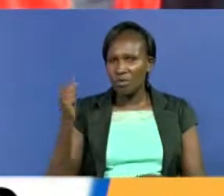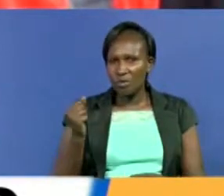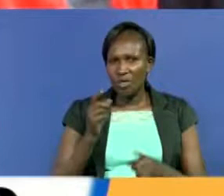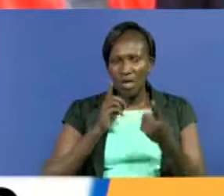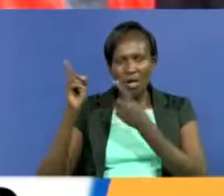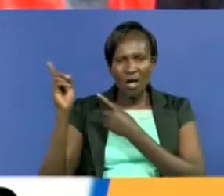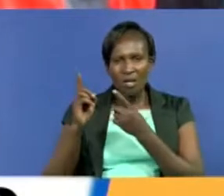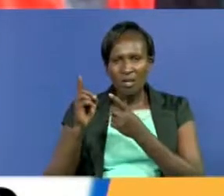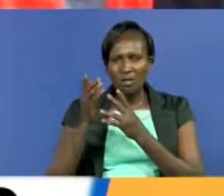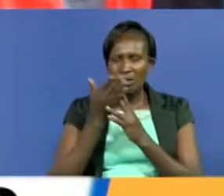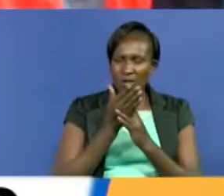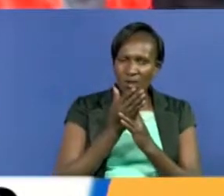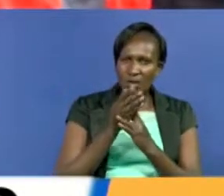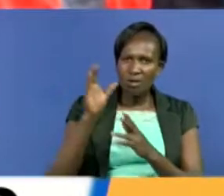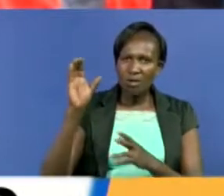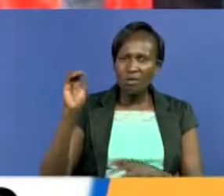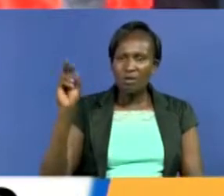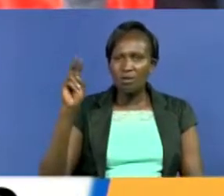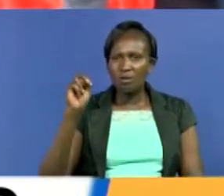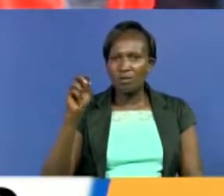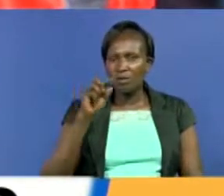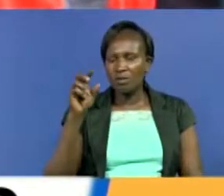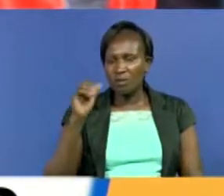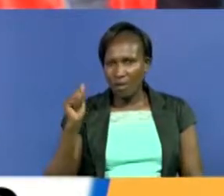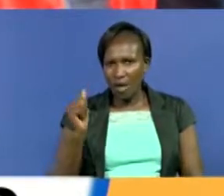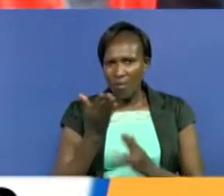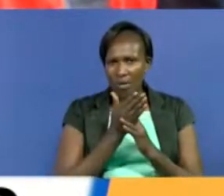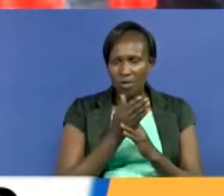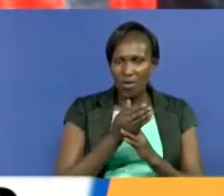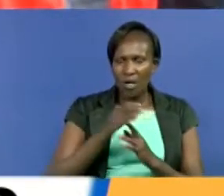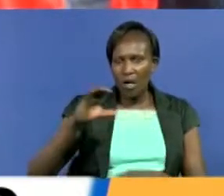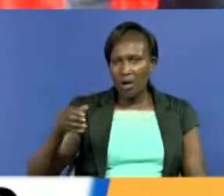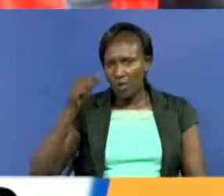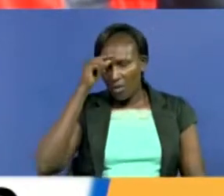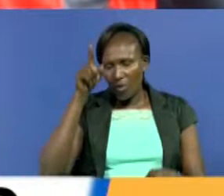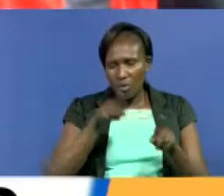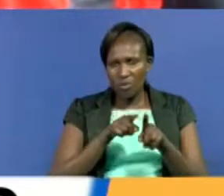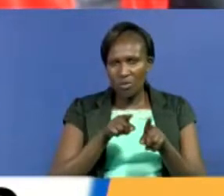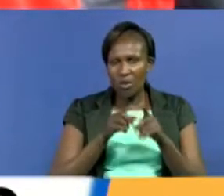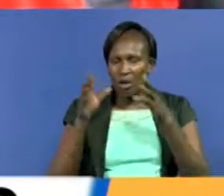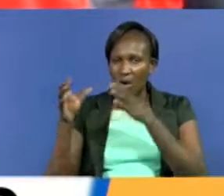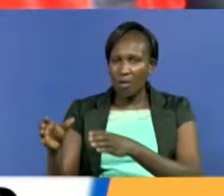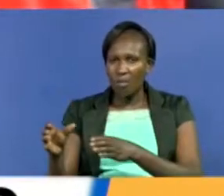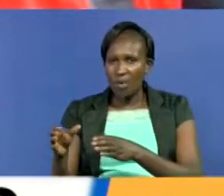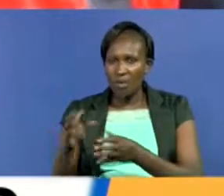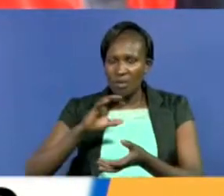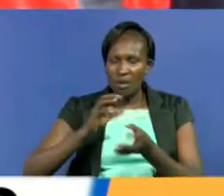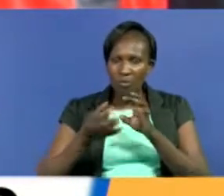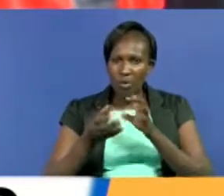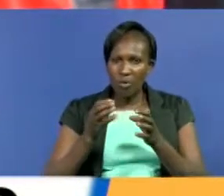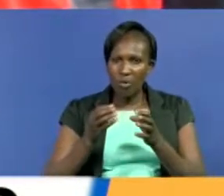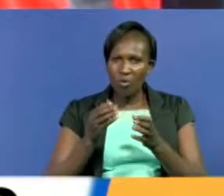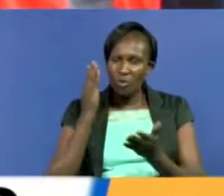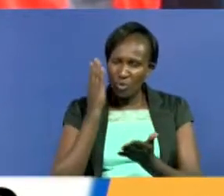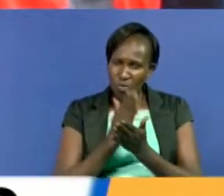Kajiado town and Konza, enabled by the partnership between the county government and Magadi Soda Company, now called Tata Chemicals. And this